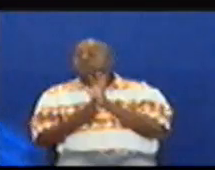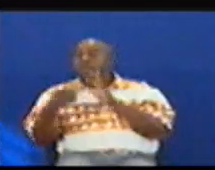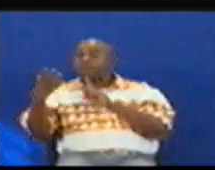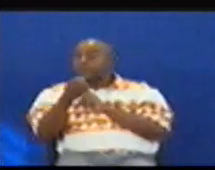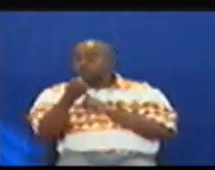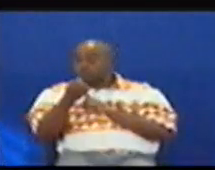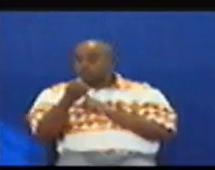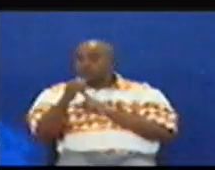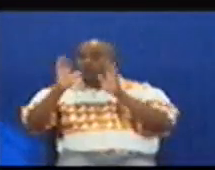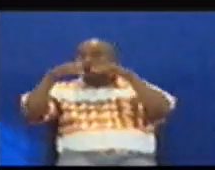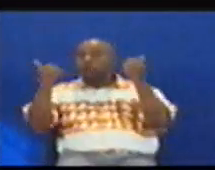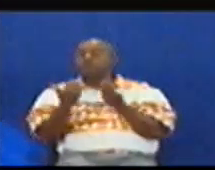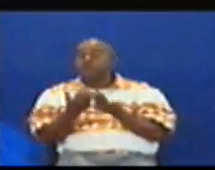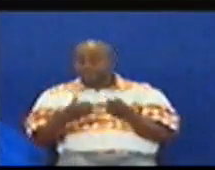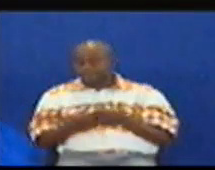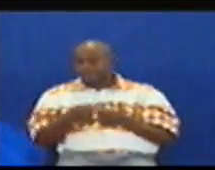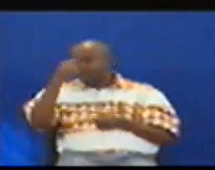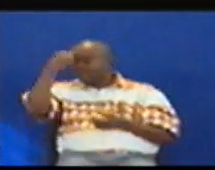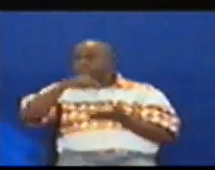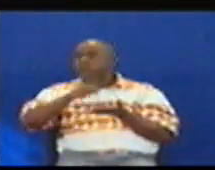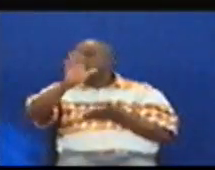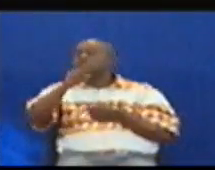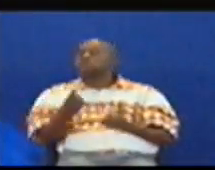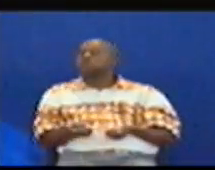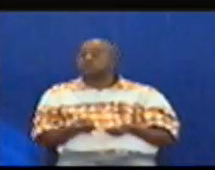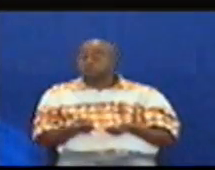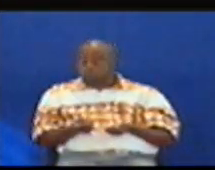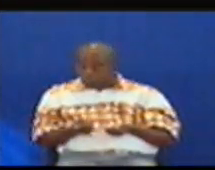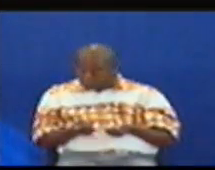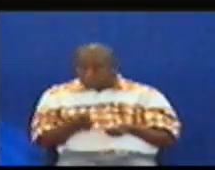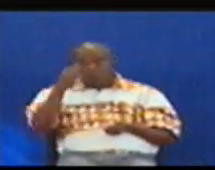dunia. Nini maana yangu Mheshimiwa Spika? Maana yangu ni kwamba